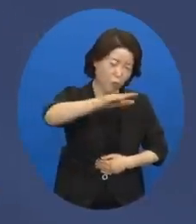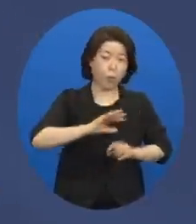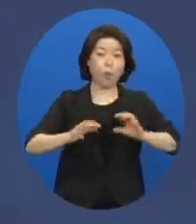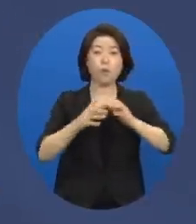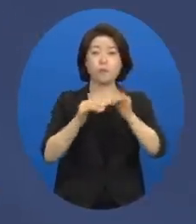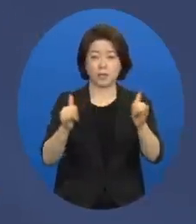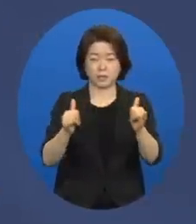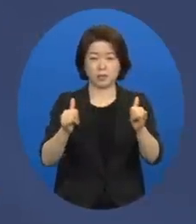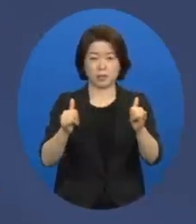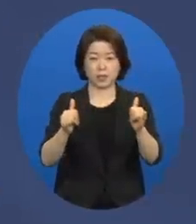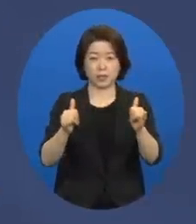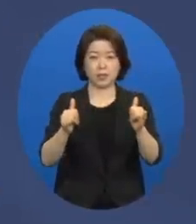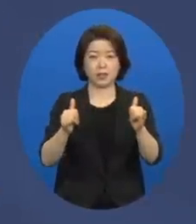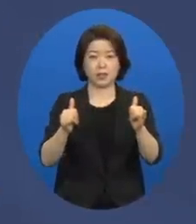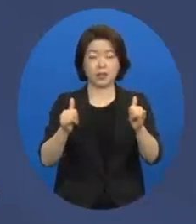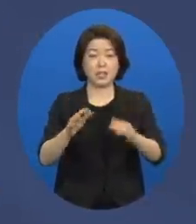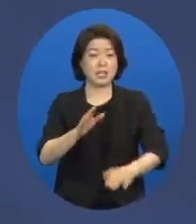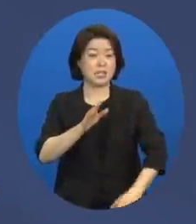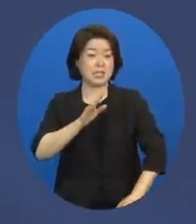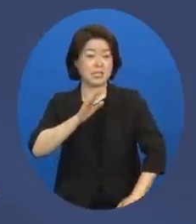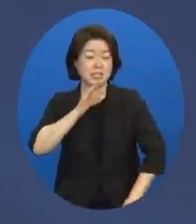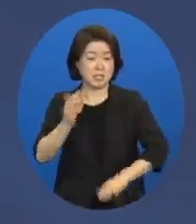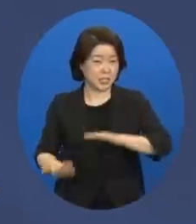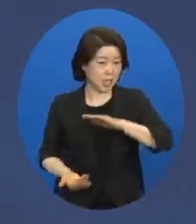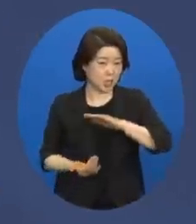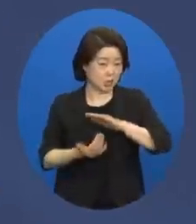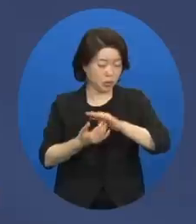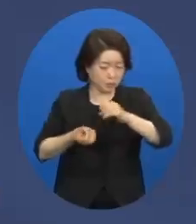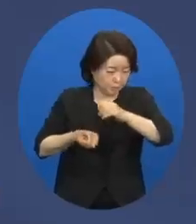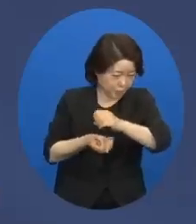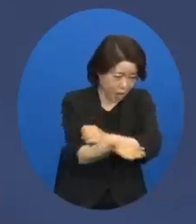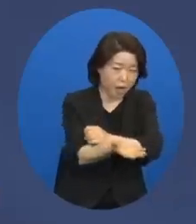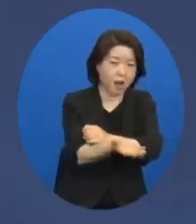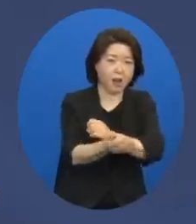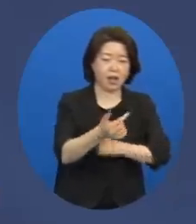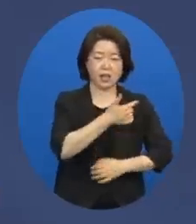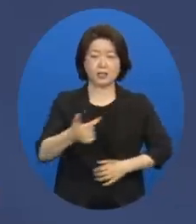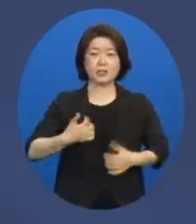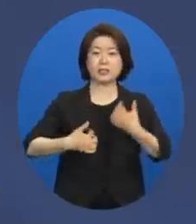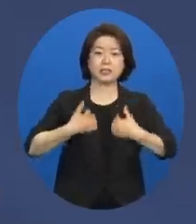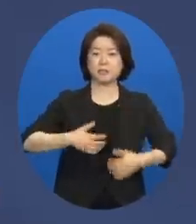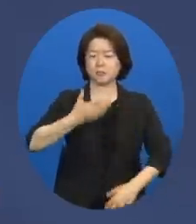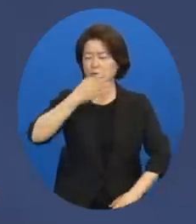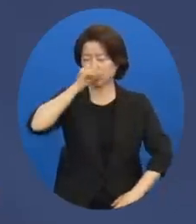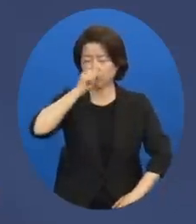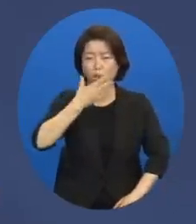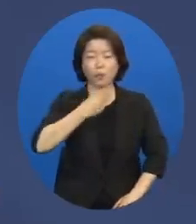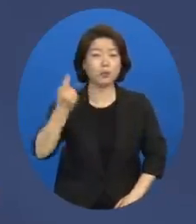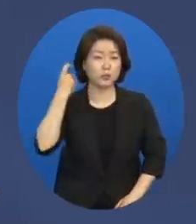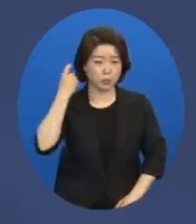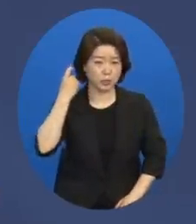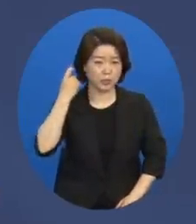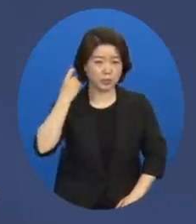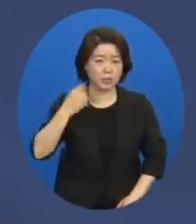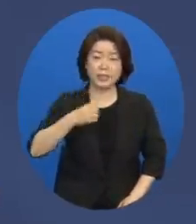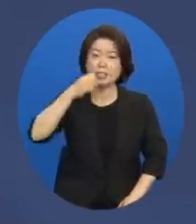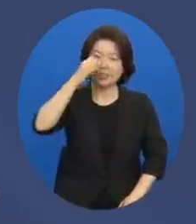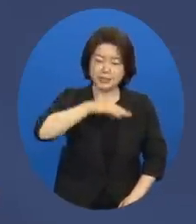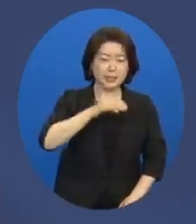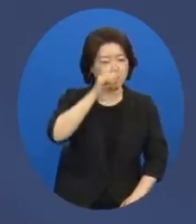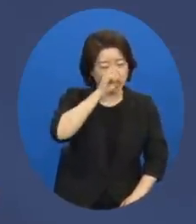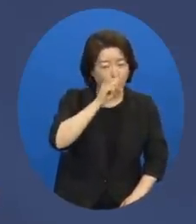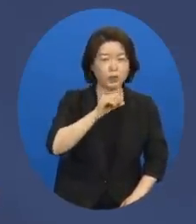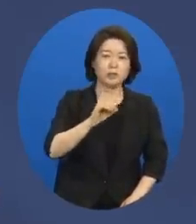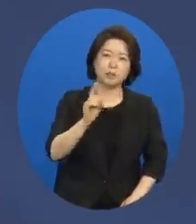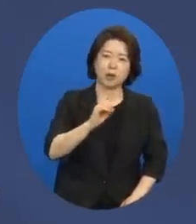백성에게 실제가 될 미칠 큰 기쁨의 좋은 소식 그냥 좋은 뭐 그냥 좋은